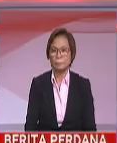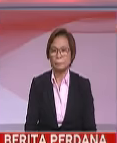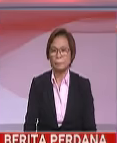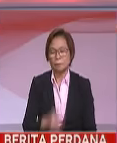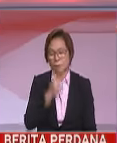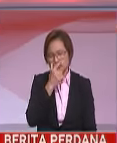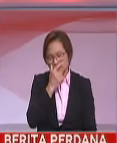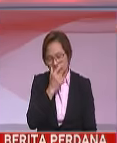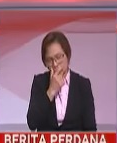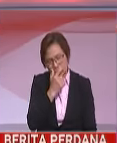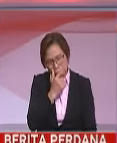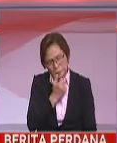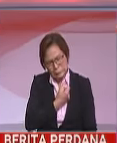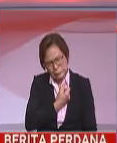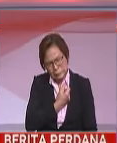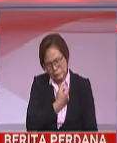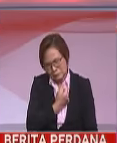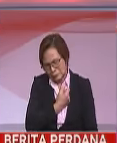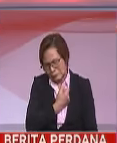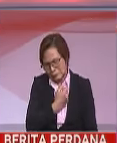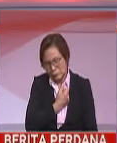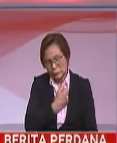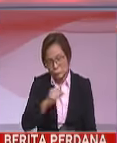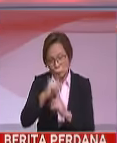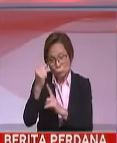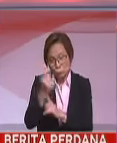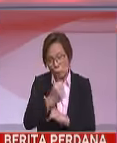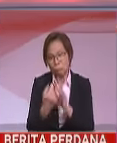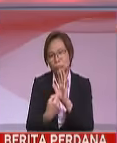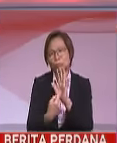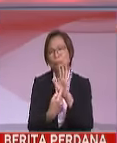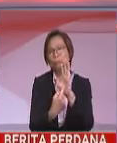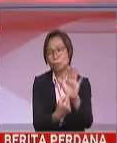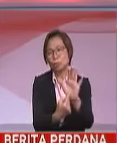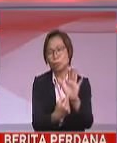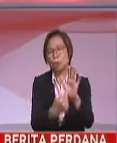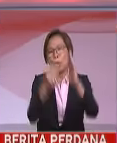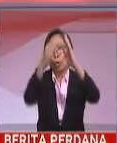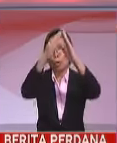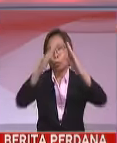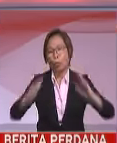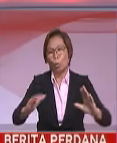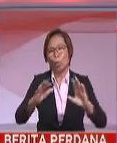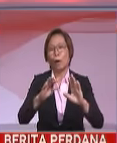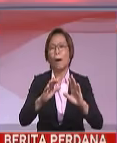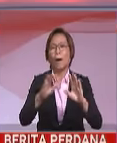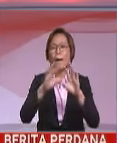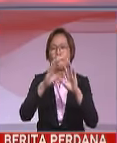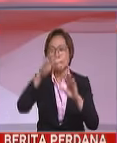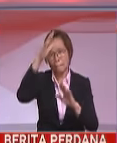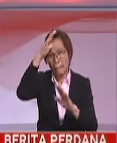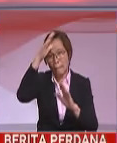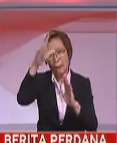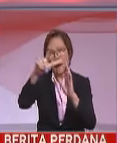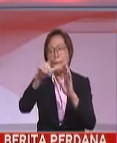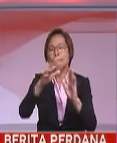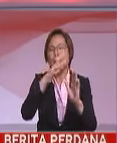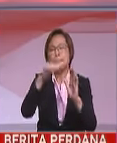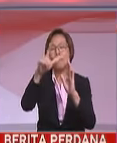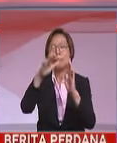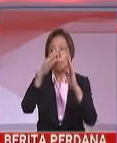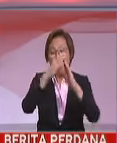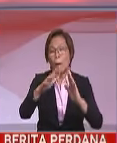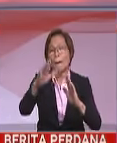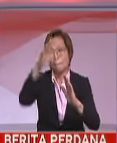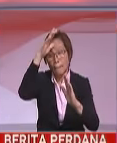Sayu dan menyayat hati. Itu suasana yang dapat digambarkan di kediaman keluarga mentua penyerang JDT, Muhammad Syafiq Ahmad